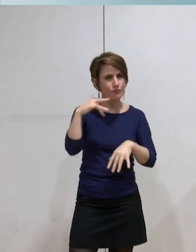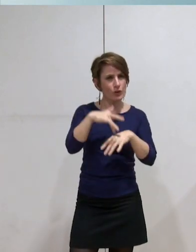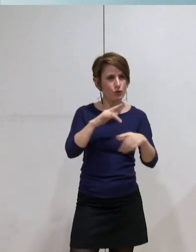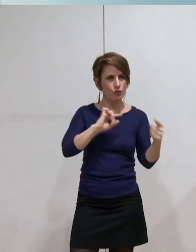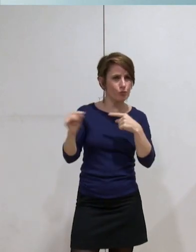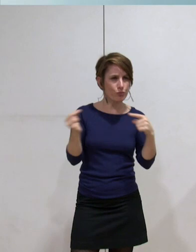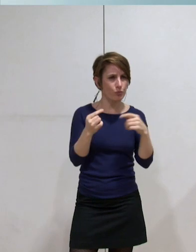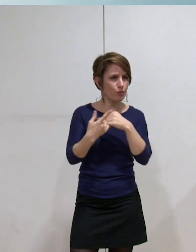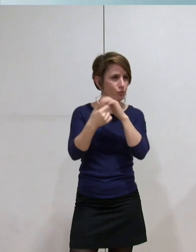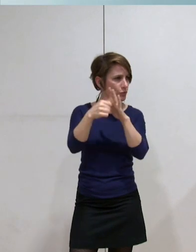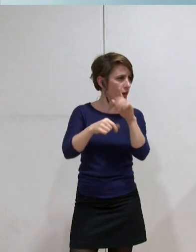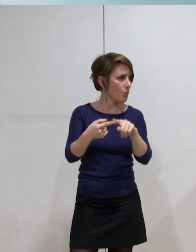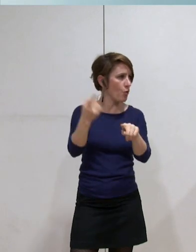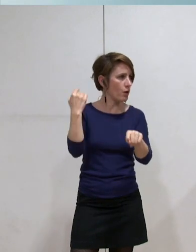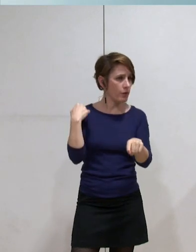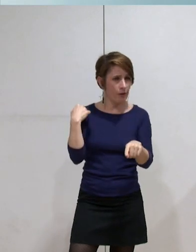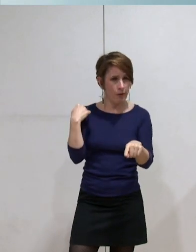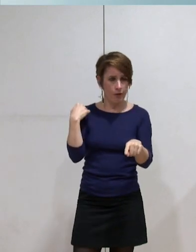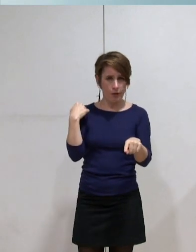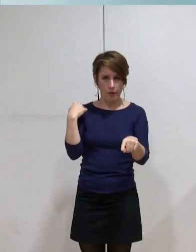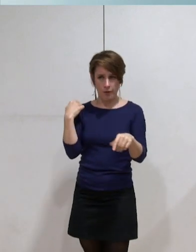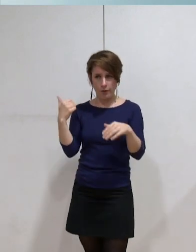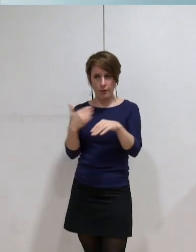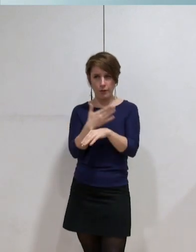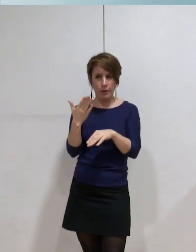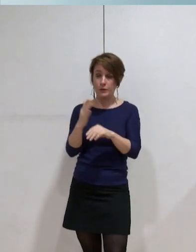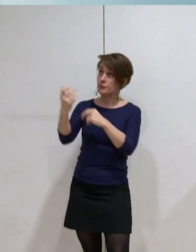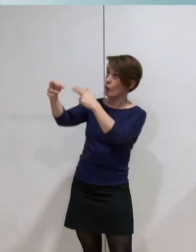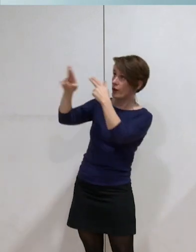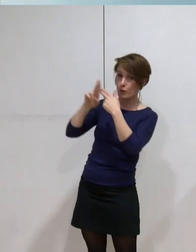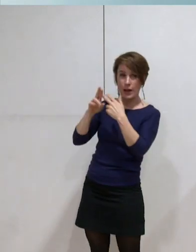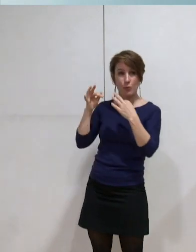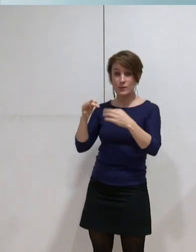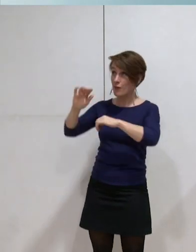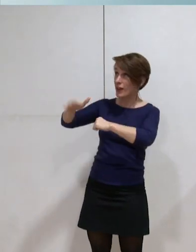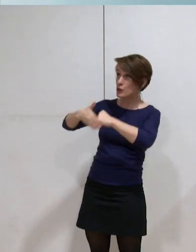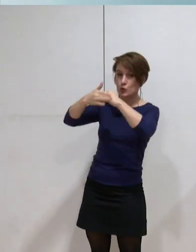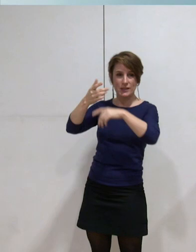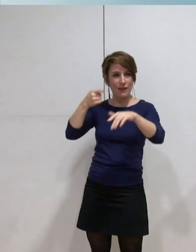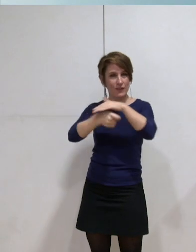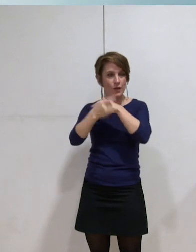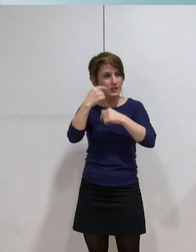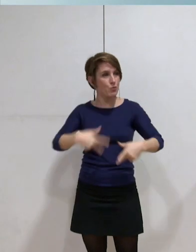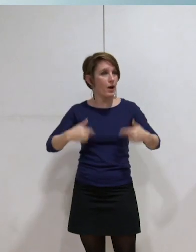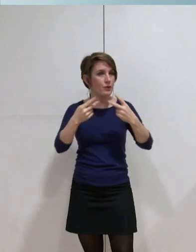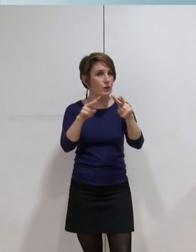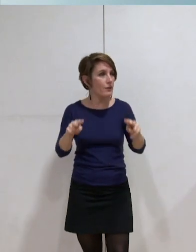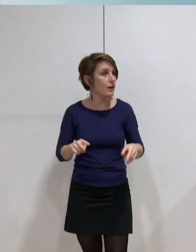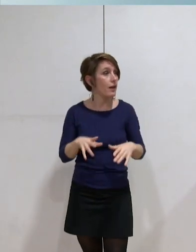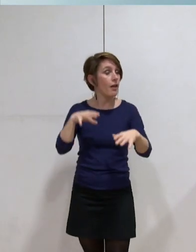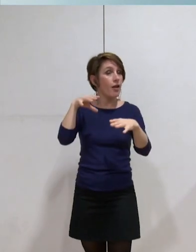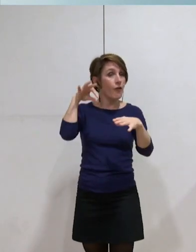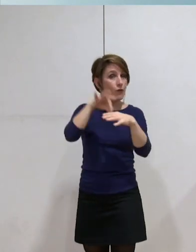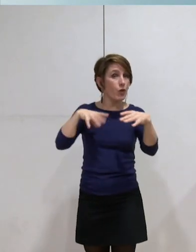dernier lorsque nous avions eu la réponse du soutien financier pour les ateliers santéville qui ne prend pas part au